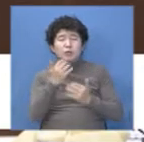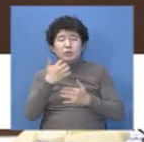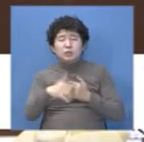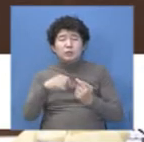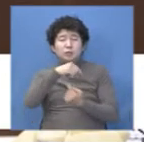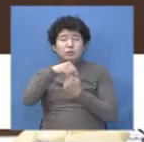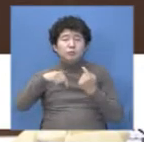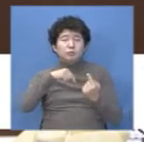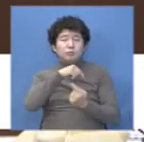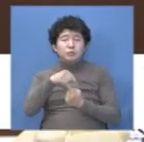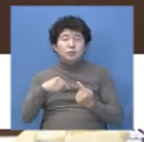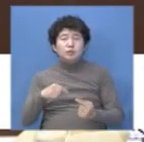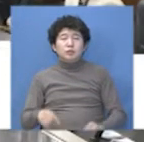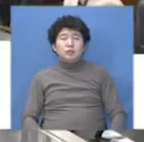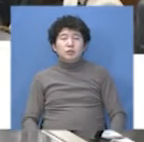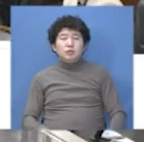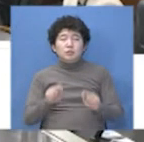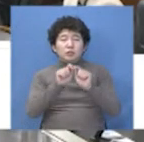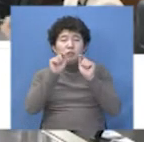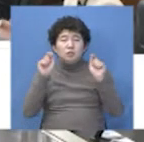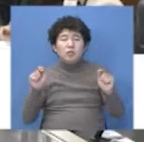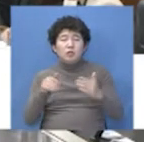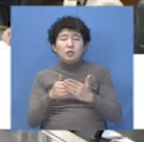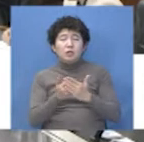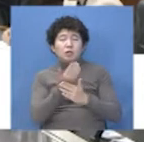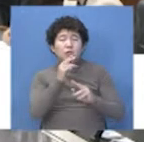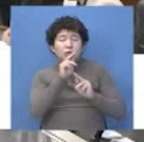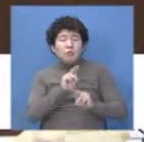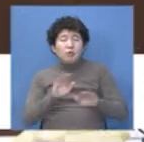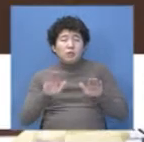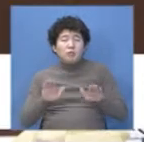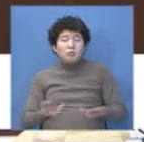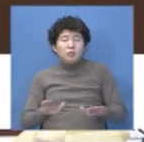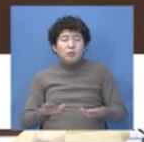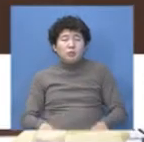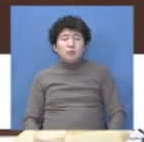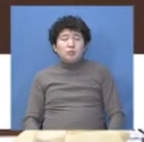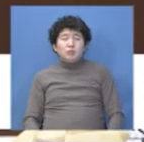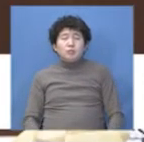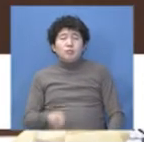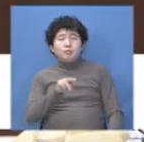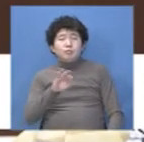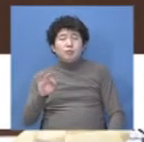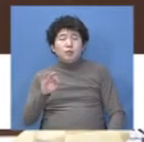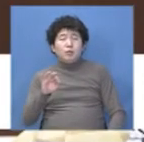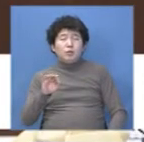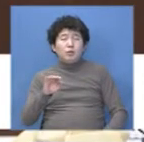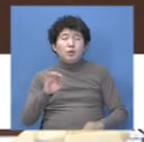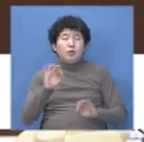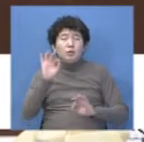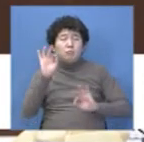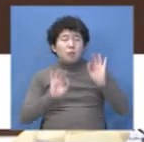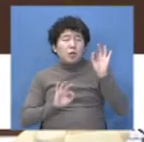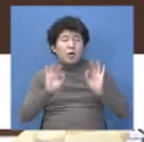предпринимательских инициатив, стимулированию создания новых рабочих мест. По инвестиционным и инфраструктурным проектам, финансируемым из бюджета,